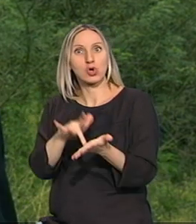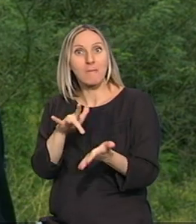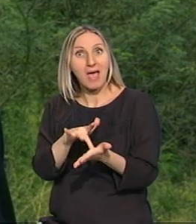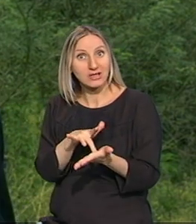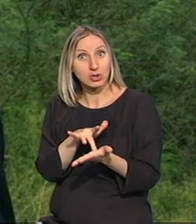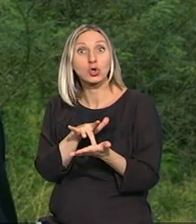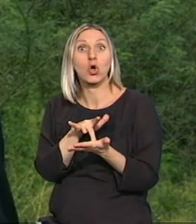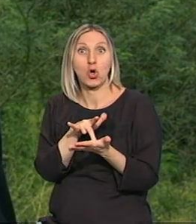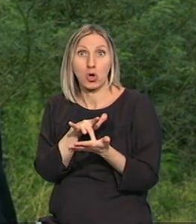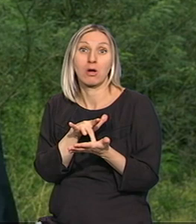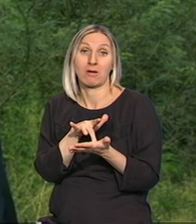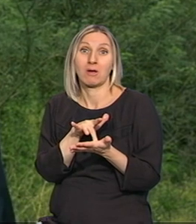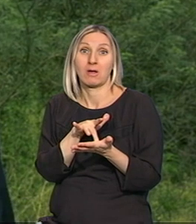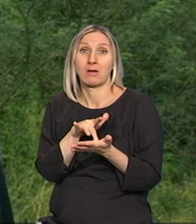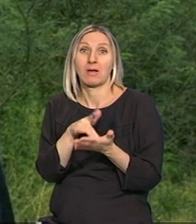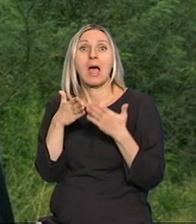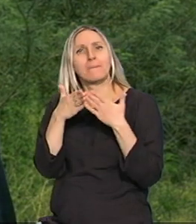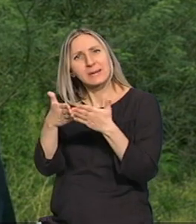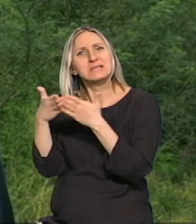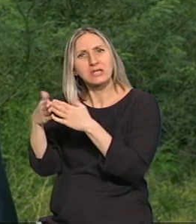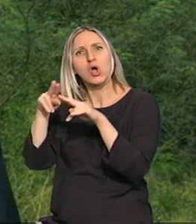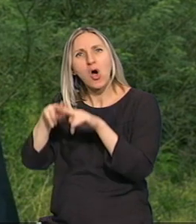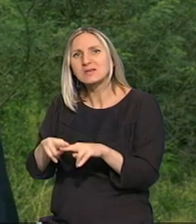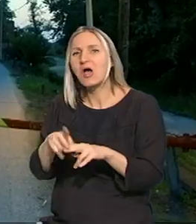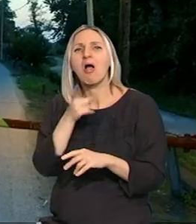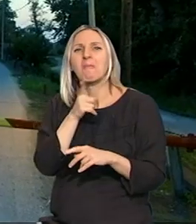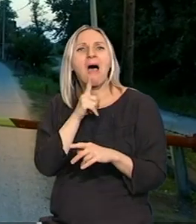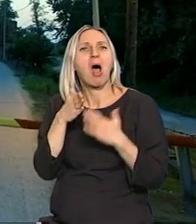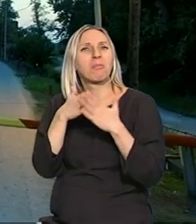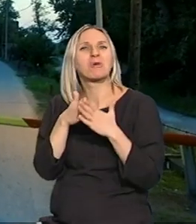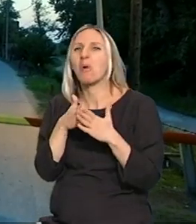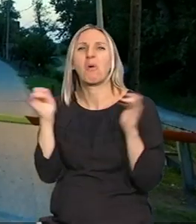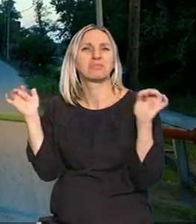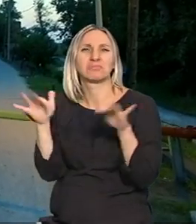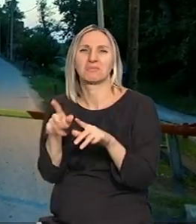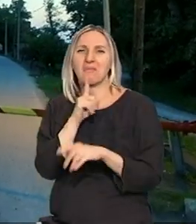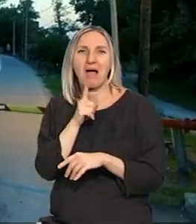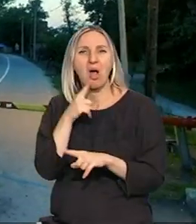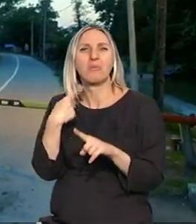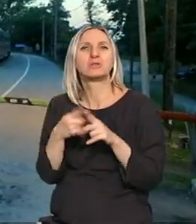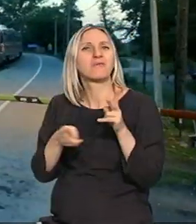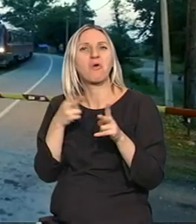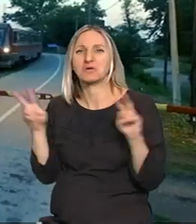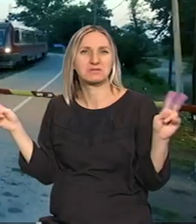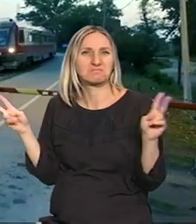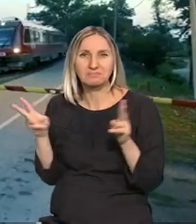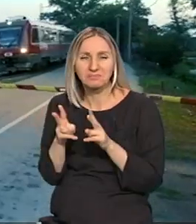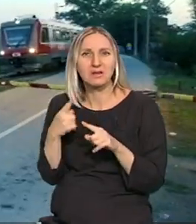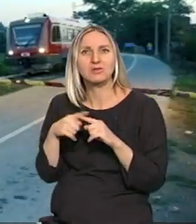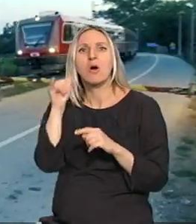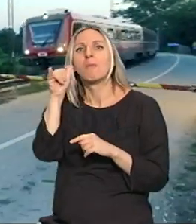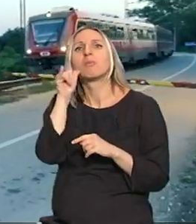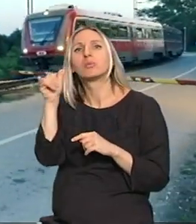kao pristanište je ostalo, ali sa manjom frekvencijom i brodova, a i vozova, s obzirom da je putnički